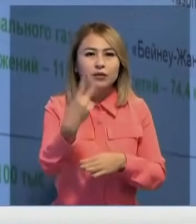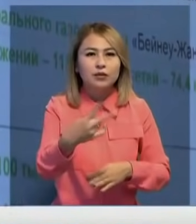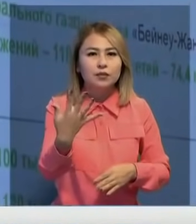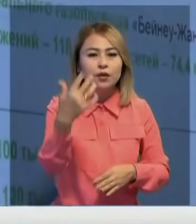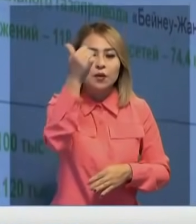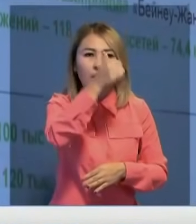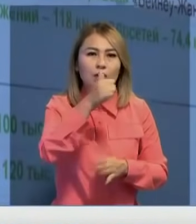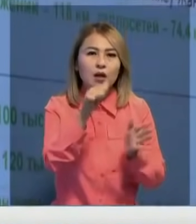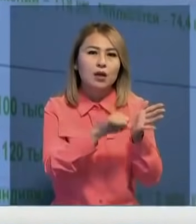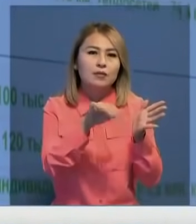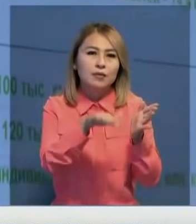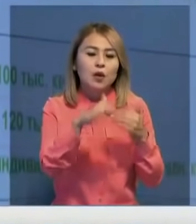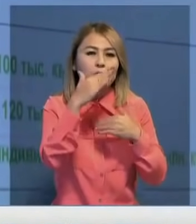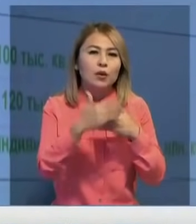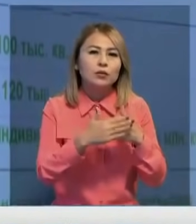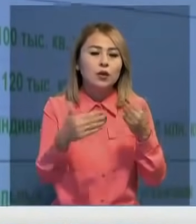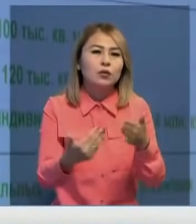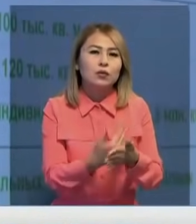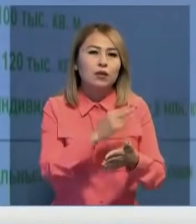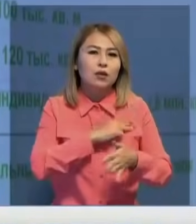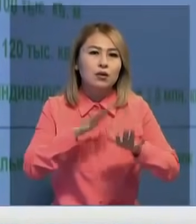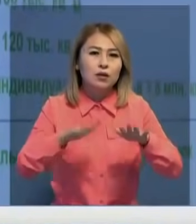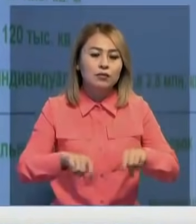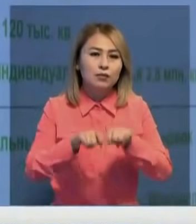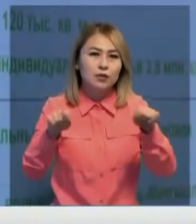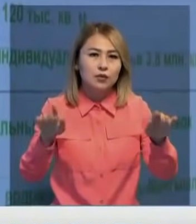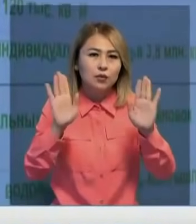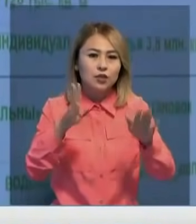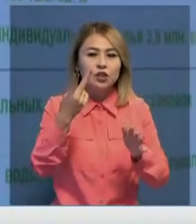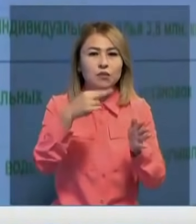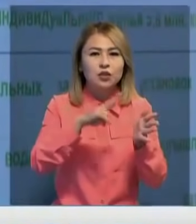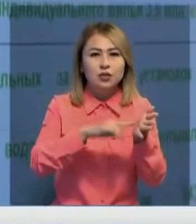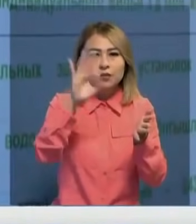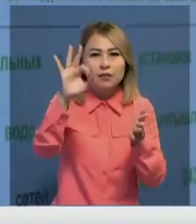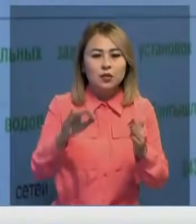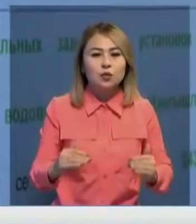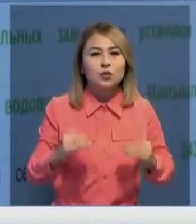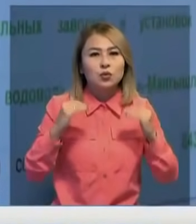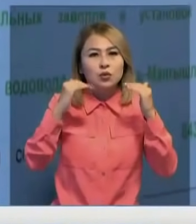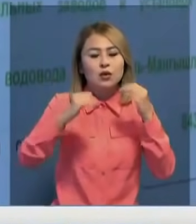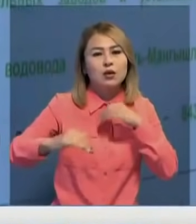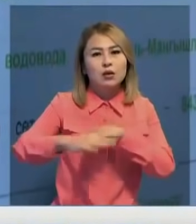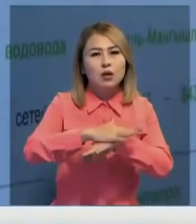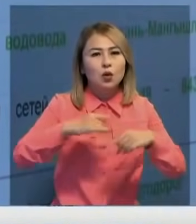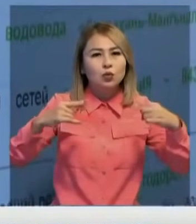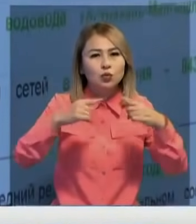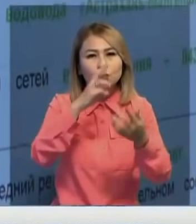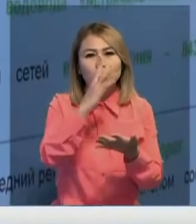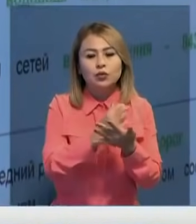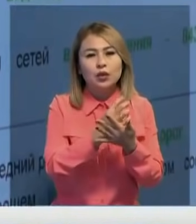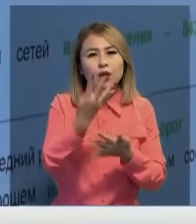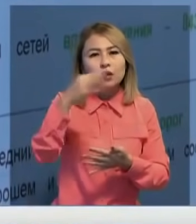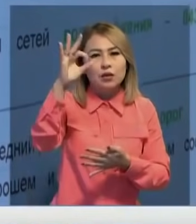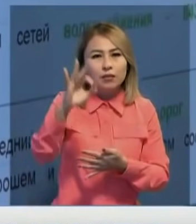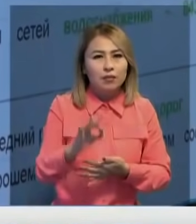қарай 60 мыңға жуық жаңа жұмыс орнын құруға, өнеркәсіп көлемін 27%-ға өсіруге, халықтың нақты табысын 40%-ға